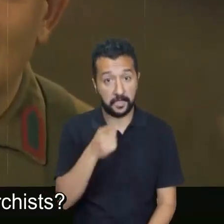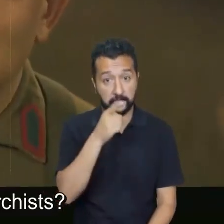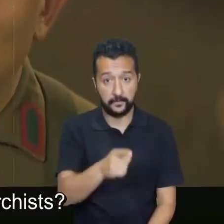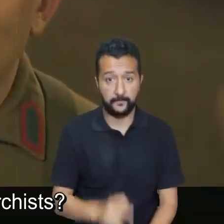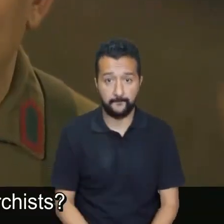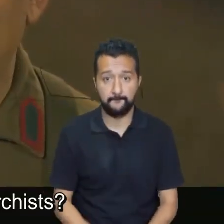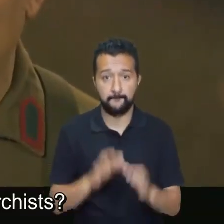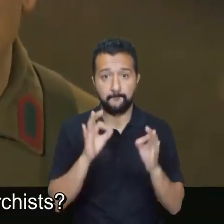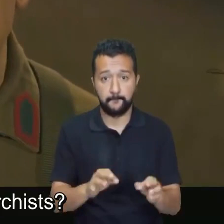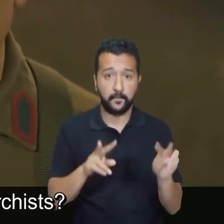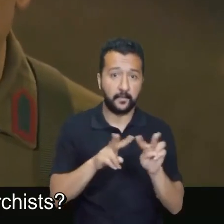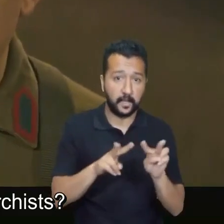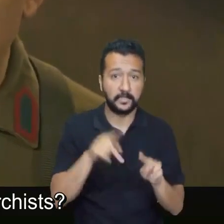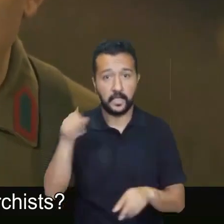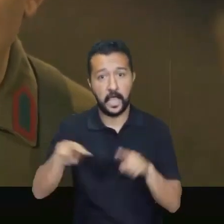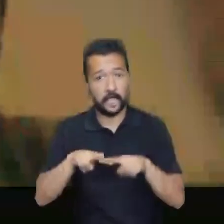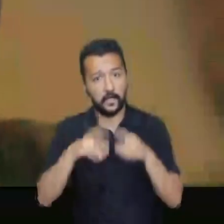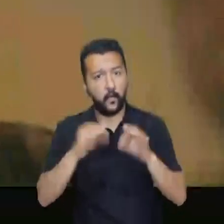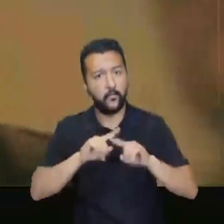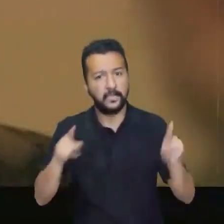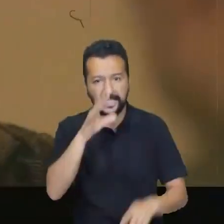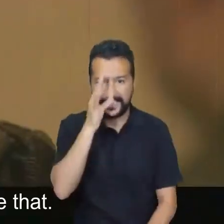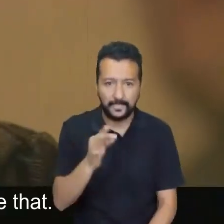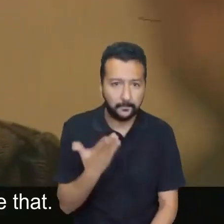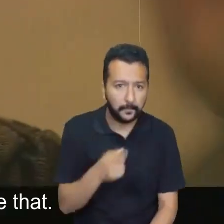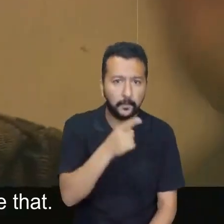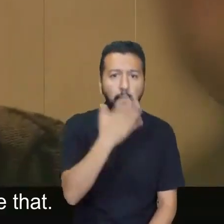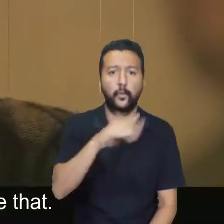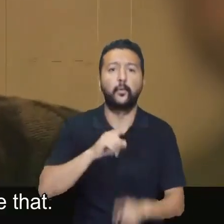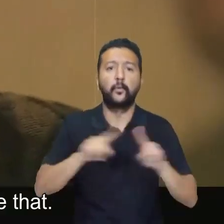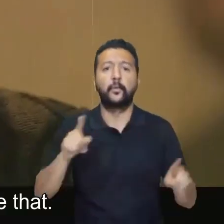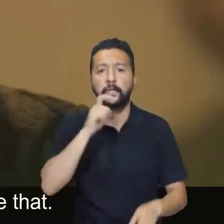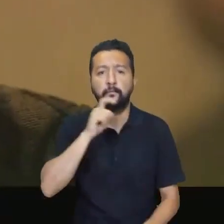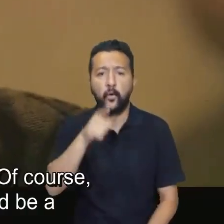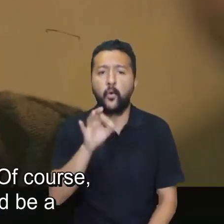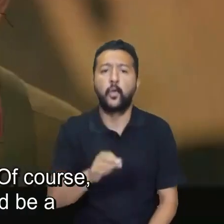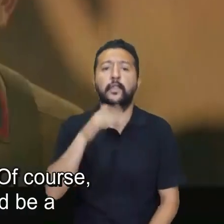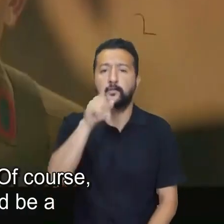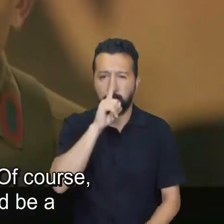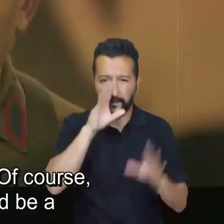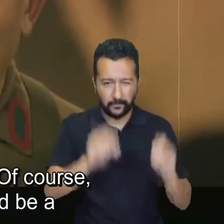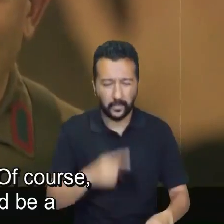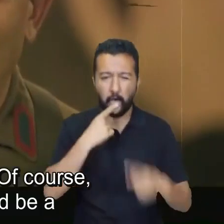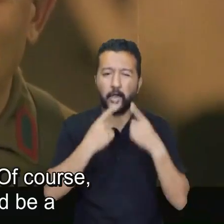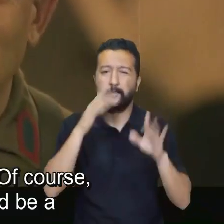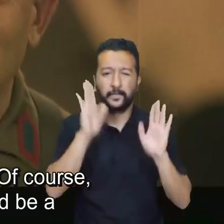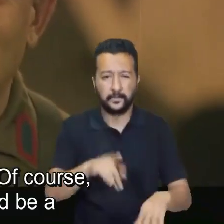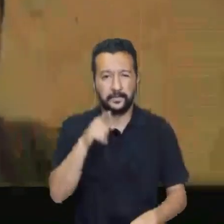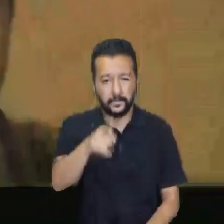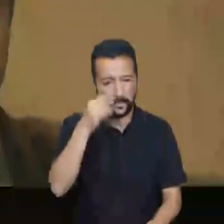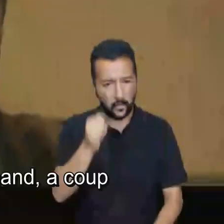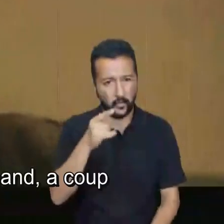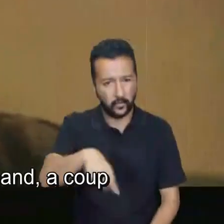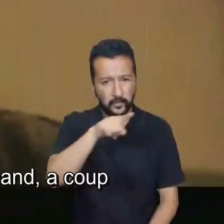sen. Marksistler, anarşistler olmasın sakın. Kim? Yok komutanım yemin ederim öyle değil. Sus! Konuşma!